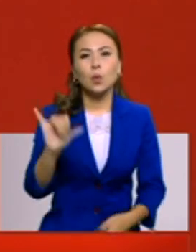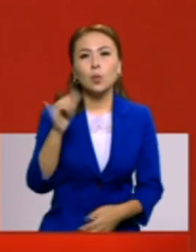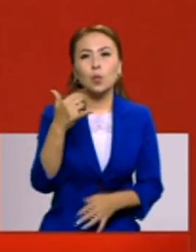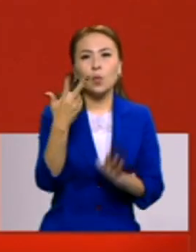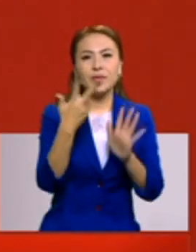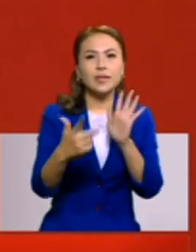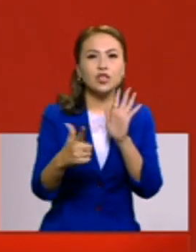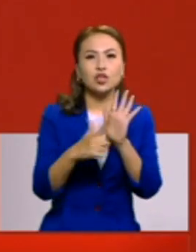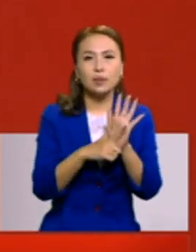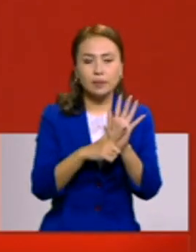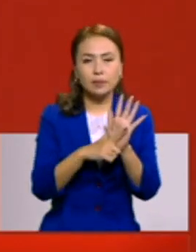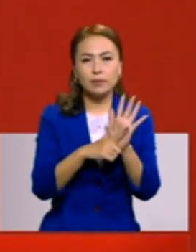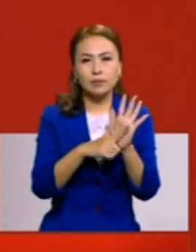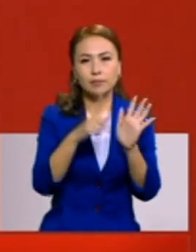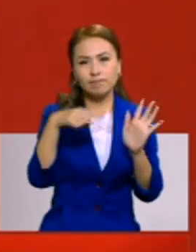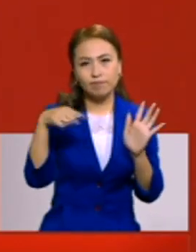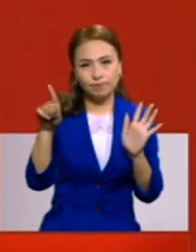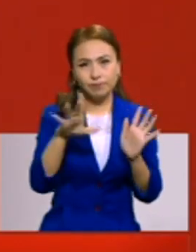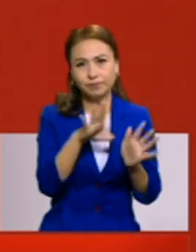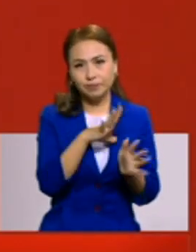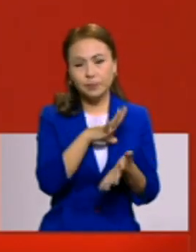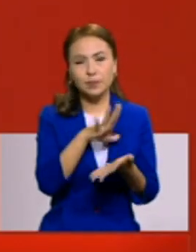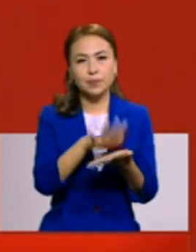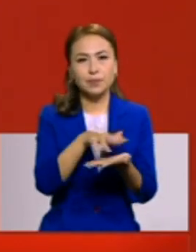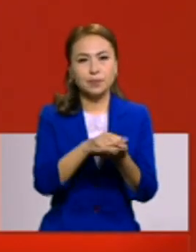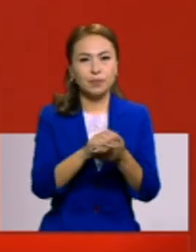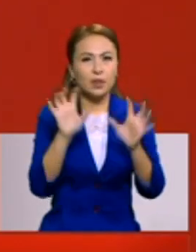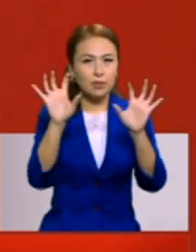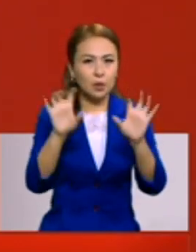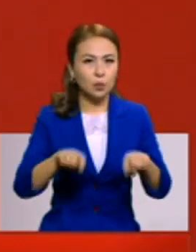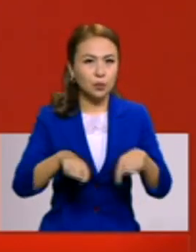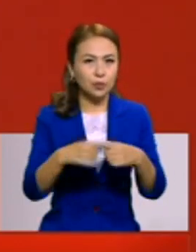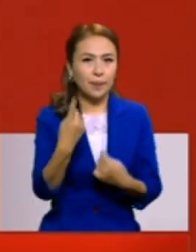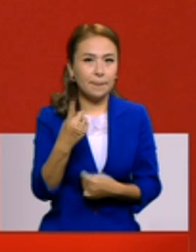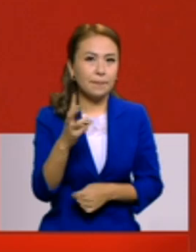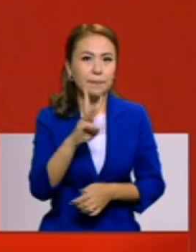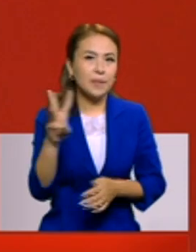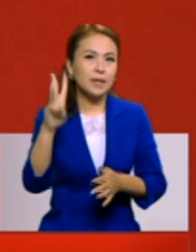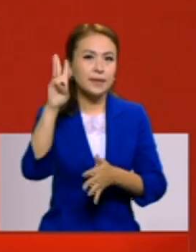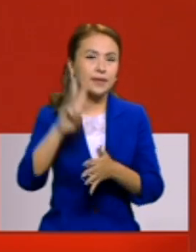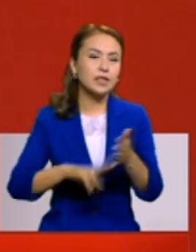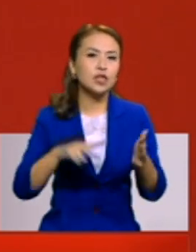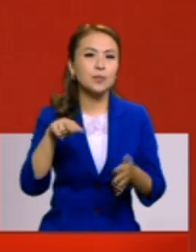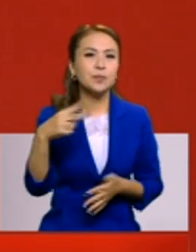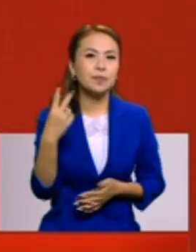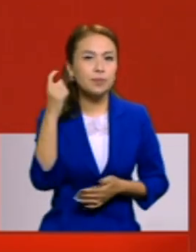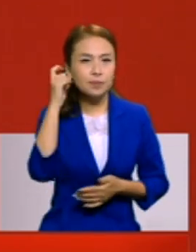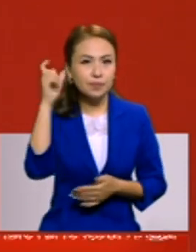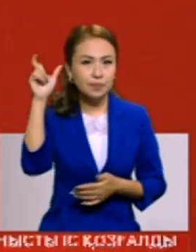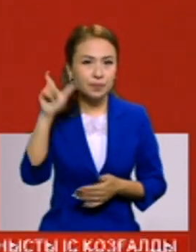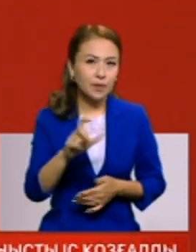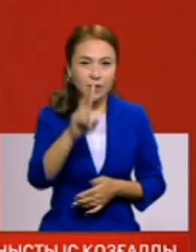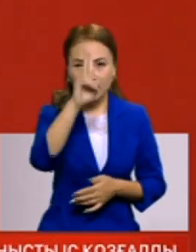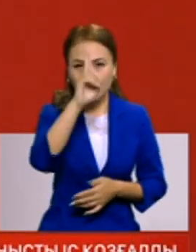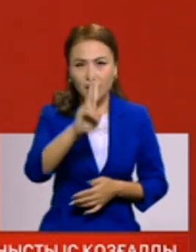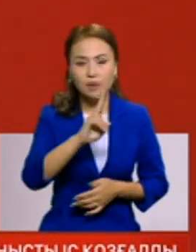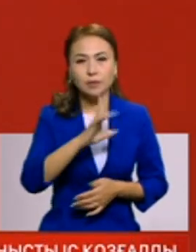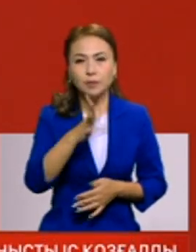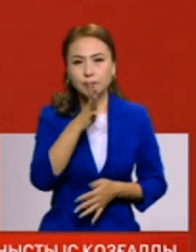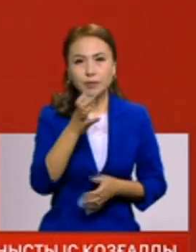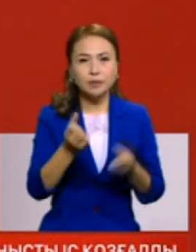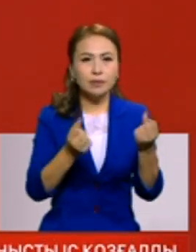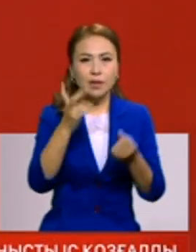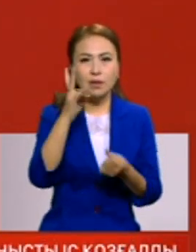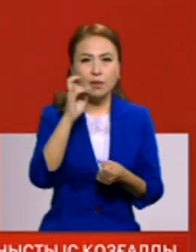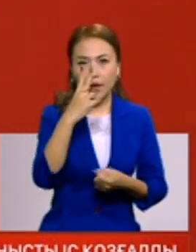Оралда 37 рет жол ережесін бұзған жүргізушіге 1 миллион теңге айыппұл салынды. 22 жастағы азамат 2 ай бойы жол